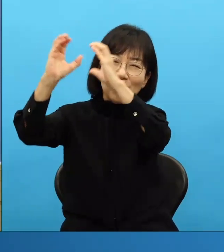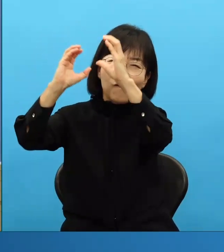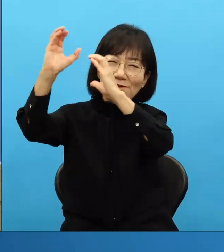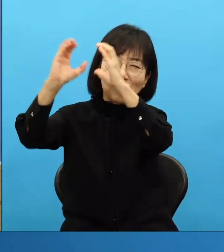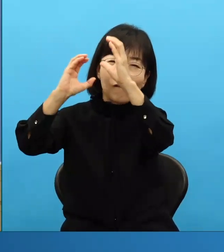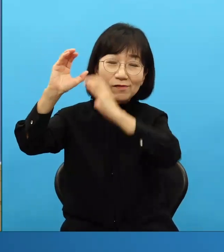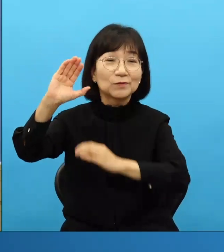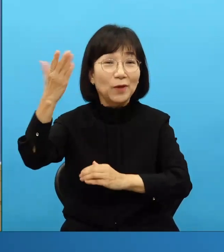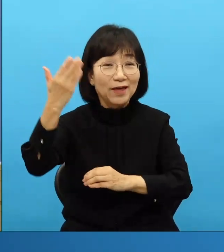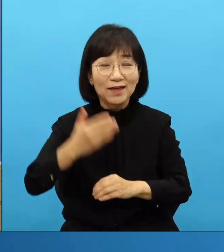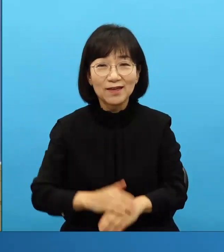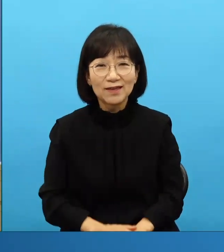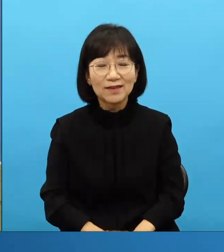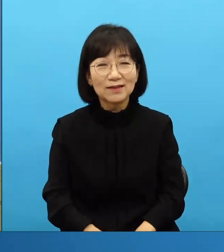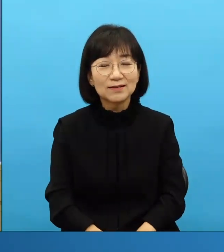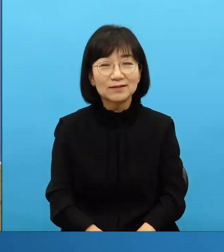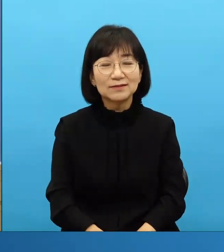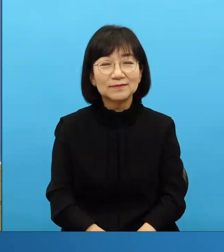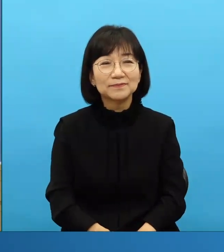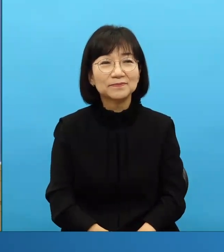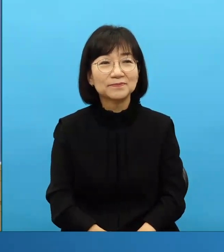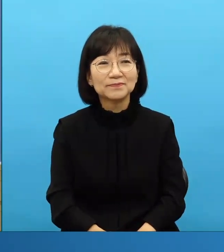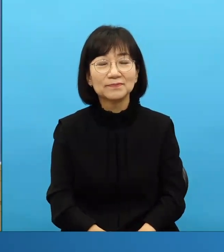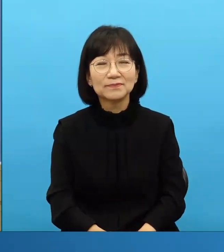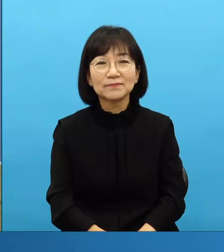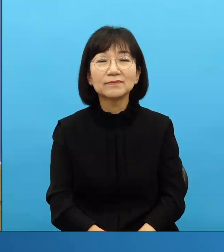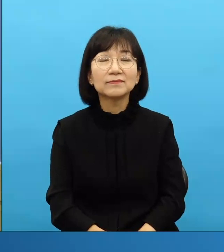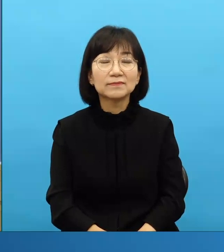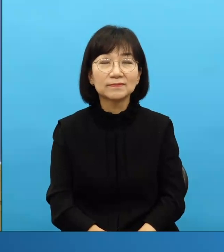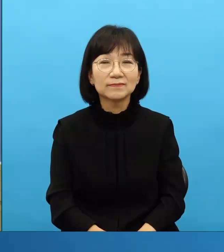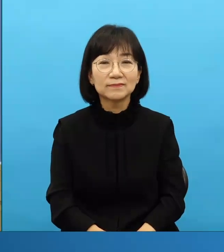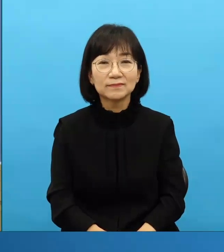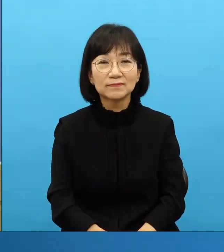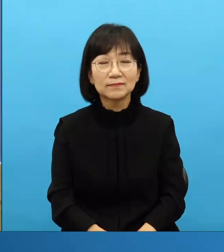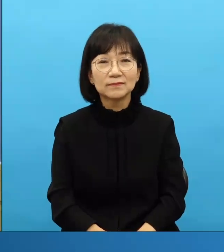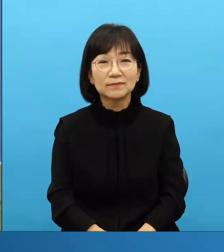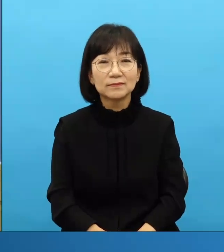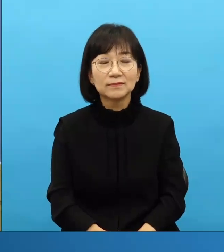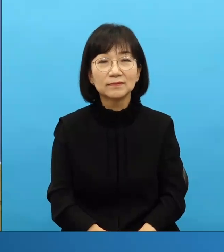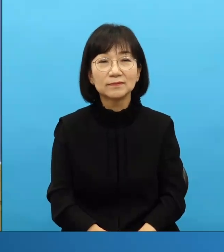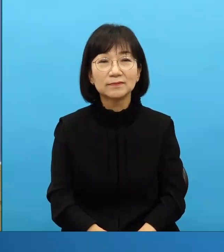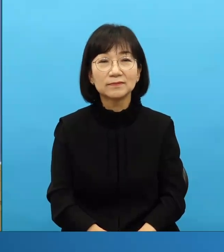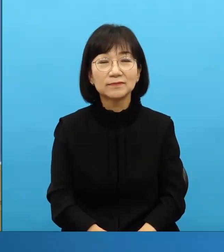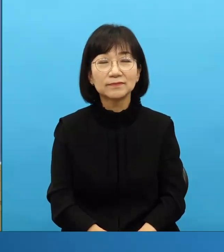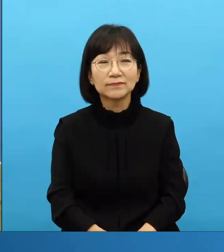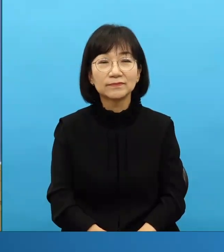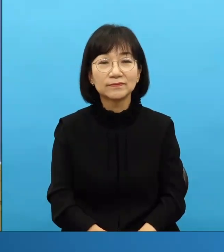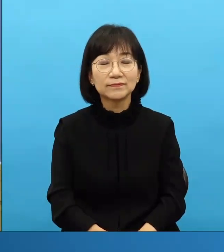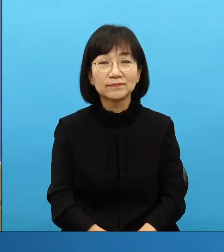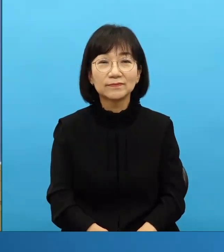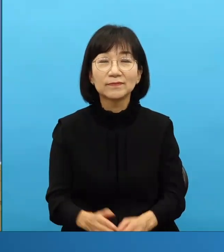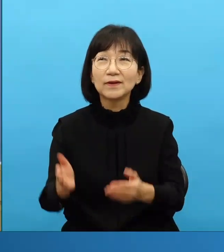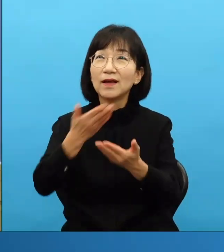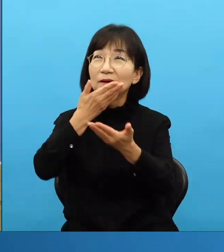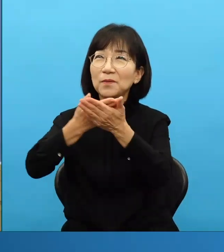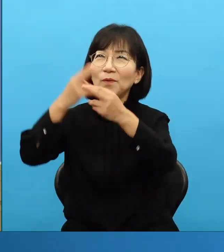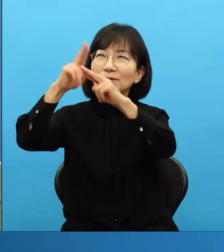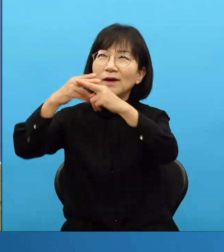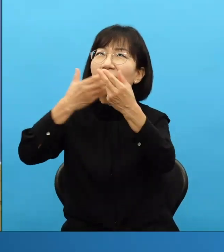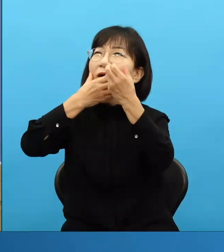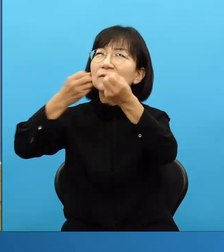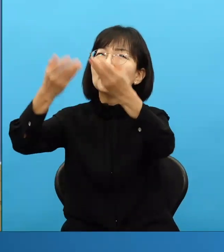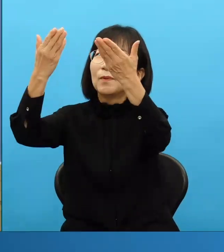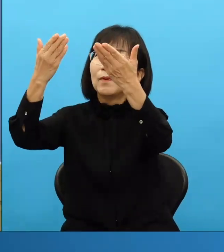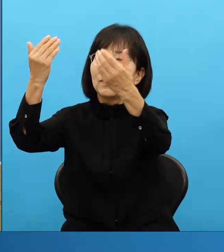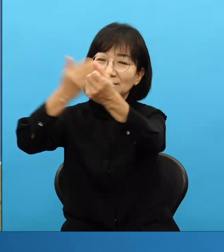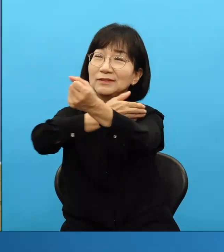spirit having communication with the Holy Trinity, with the power and the blessings of the throne. 그 보좌의 축복과 그 능력을 내